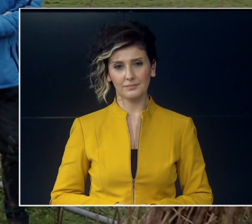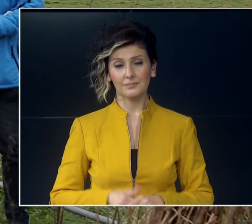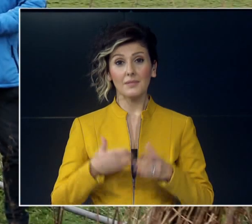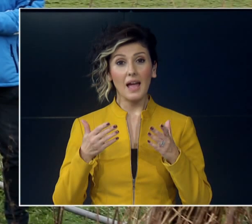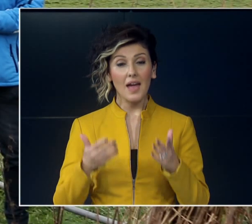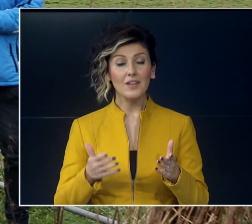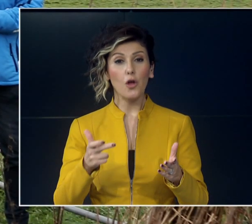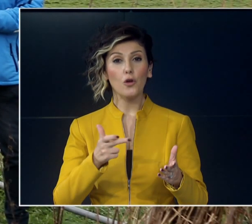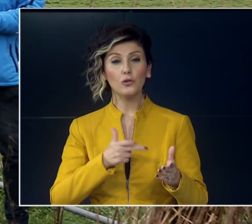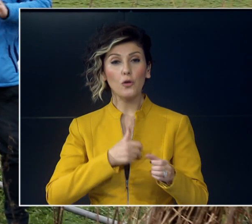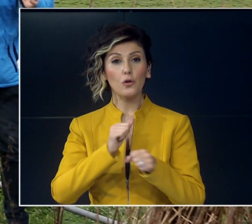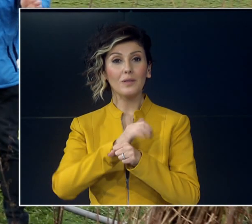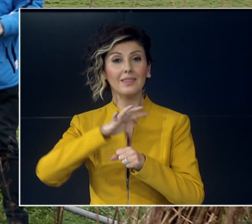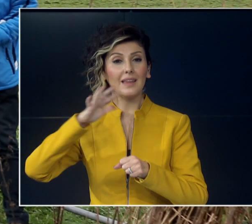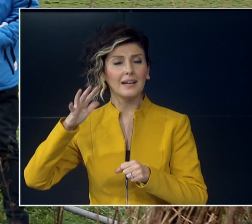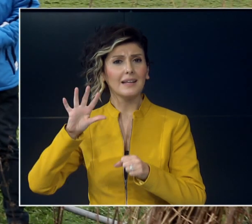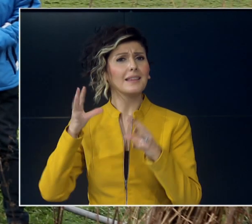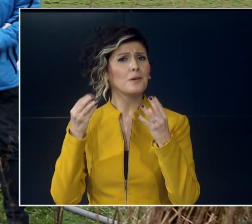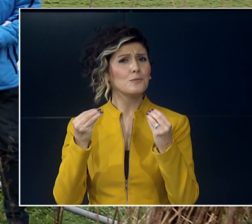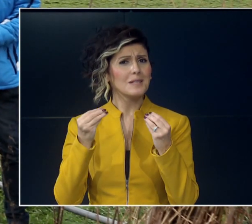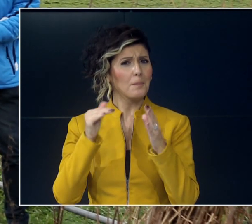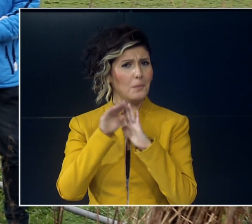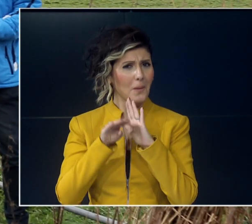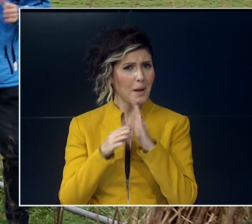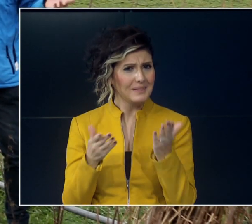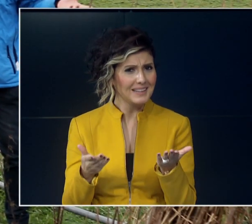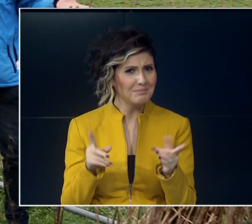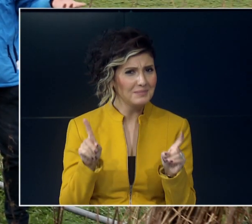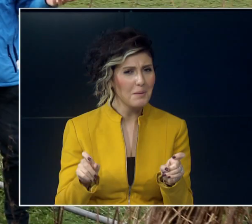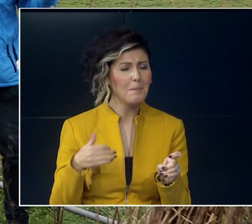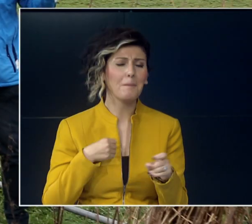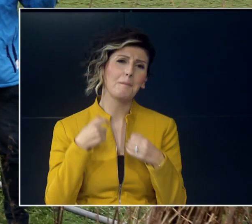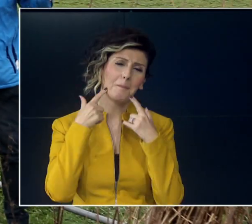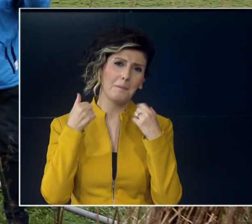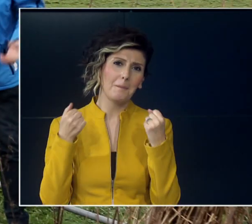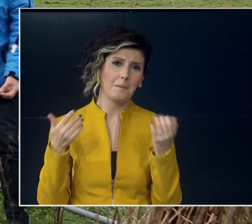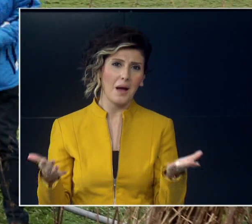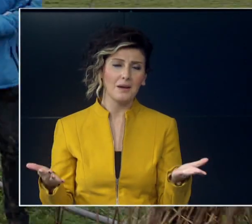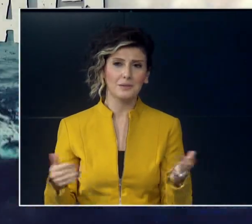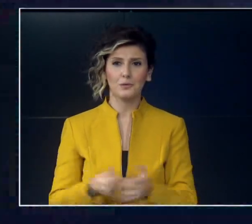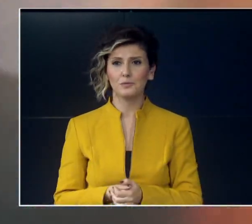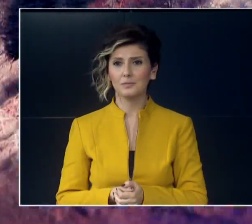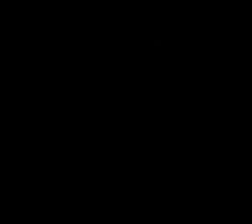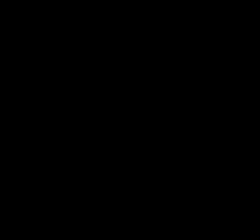Evet, Gönül Dağı. Ya ne kadar güzel bir film değil mi? Ya ben bayılıyorum. O şoförler.